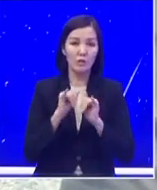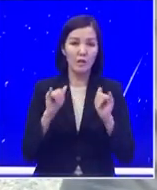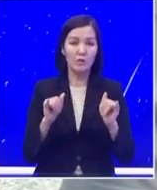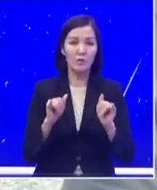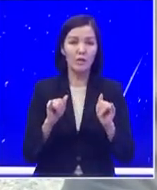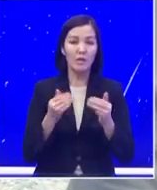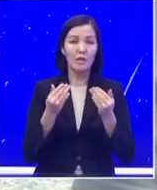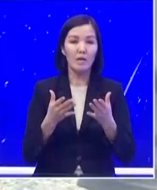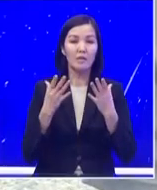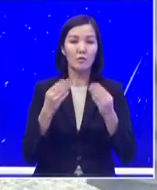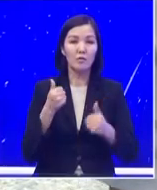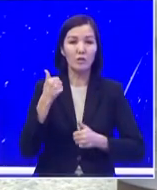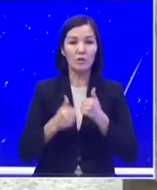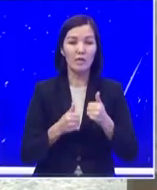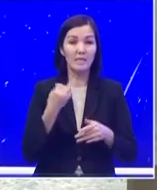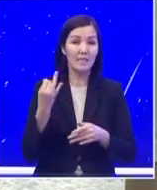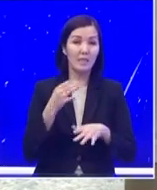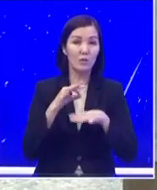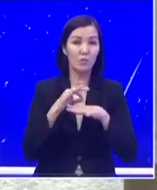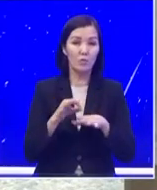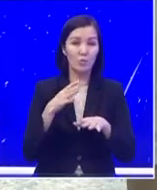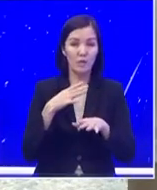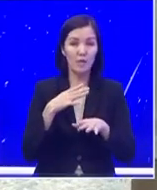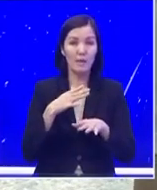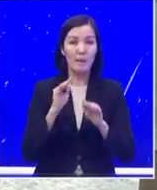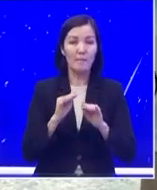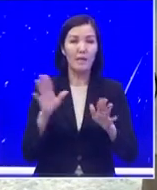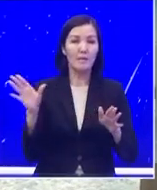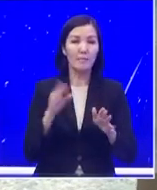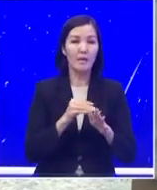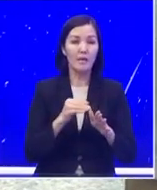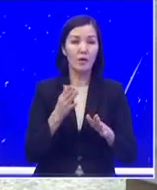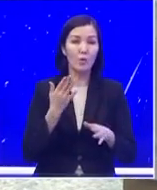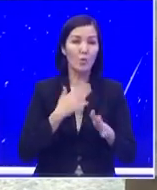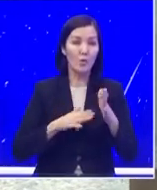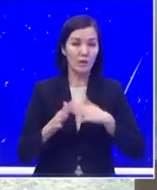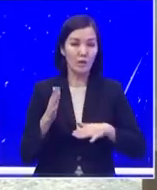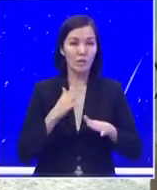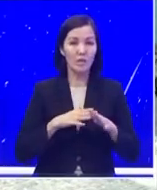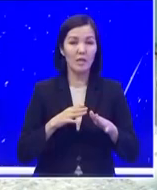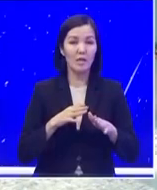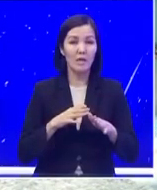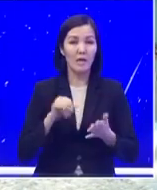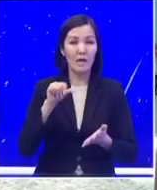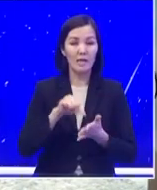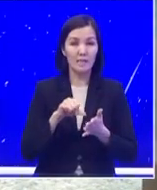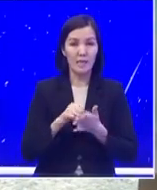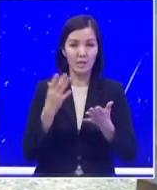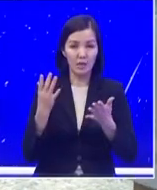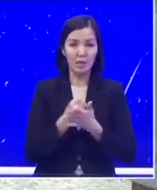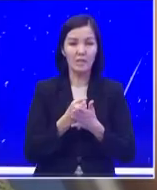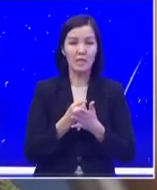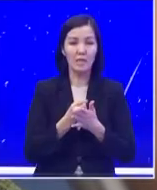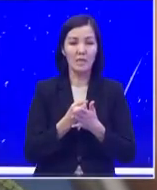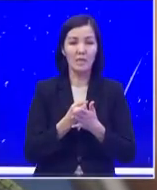Яғни қазіргі біздің жарысымыз жақсы өтіп кетті. Балалардың барлығы қуанышты, өздерінің жетістіктеріне қуанып